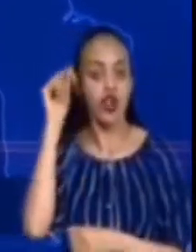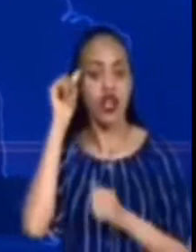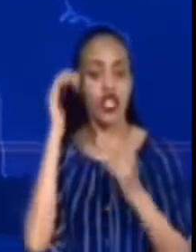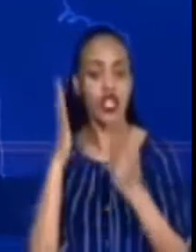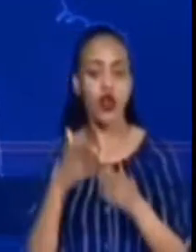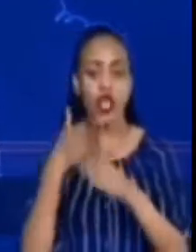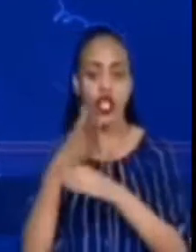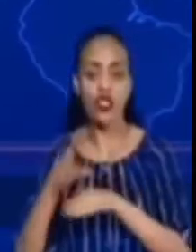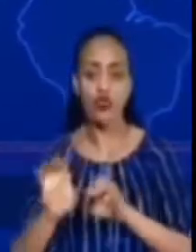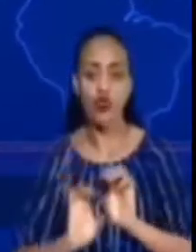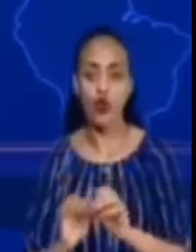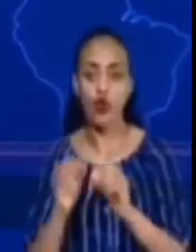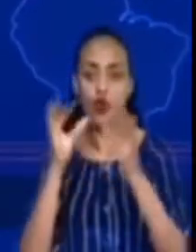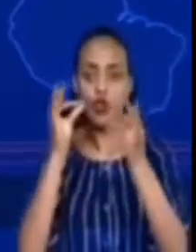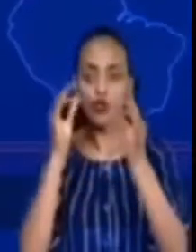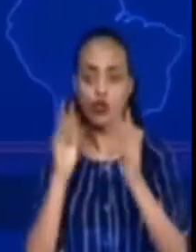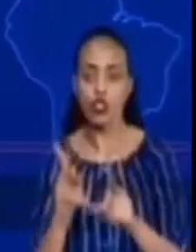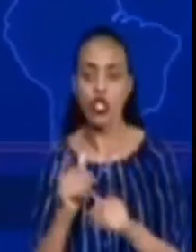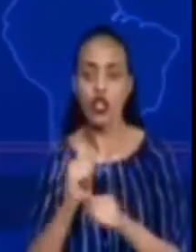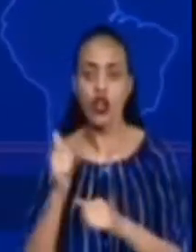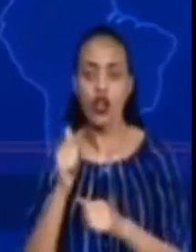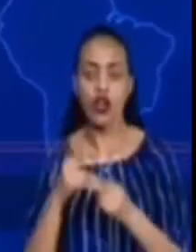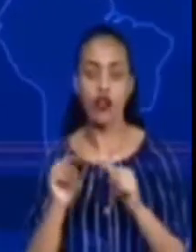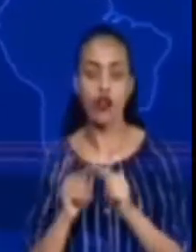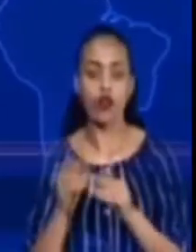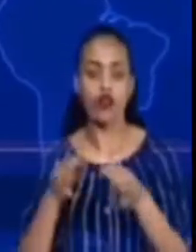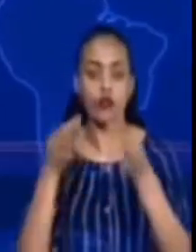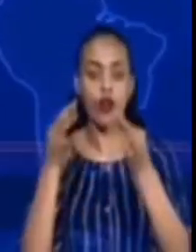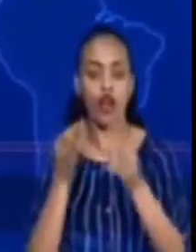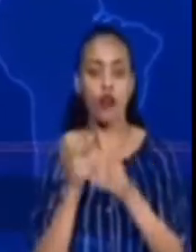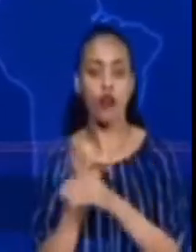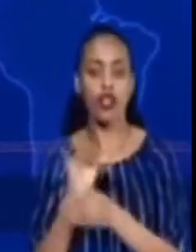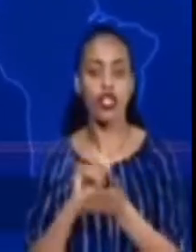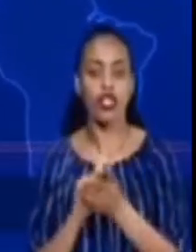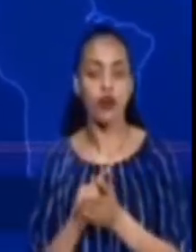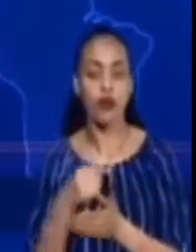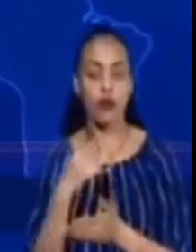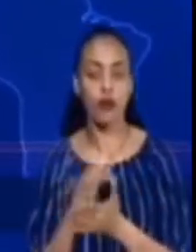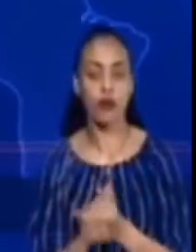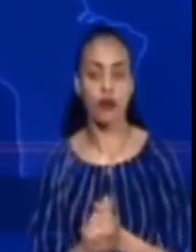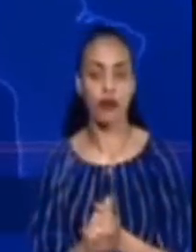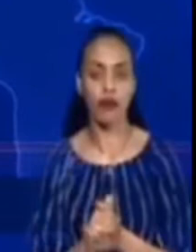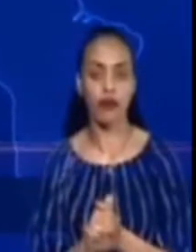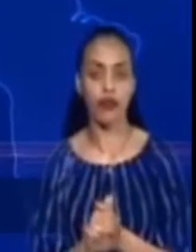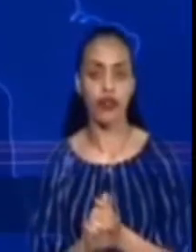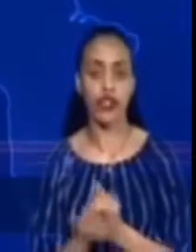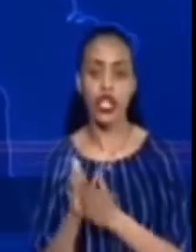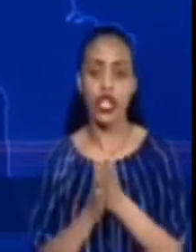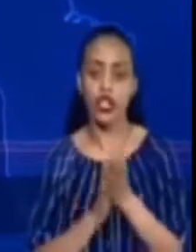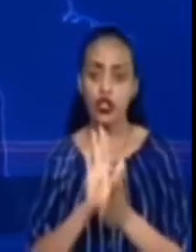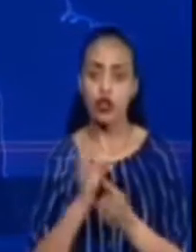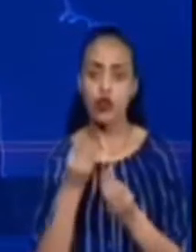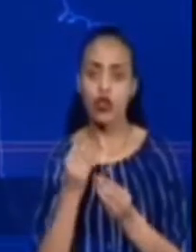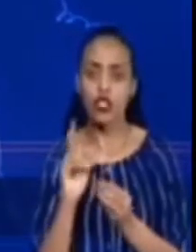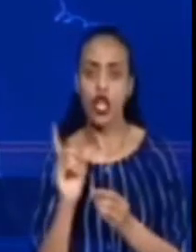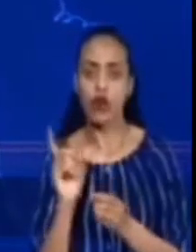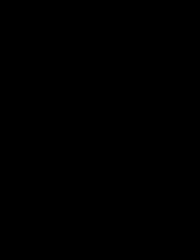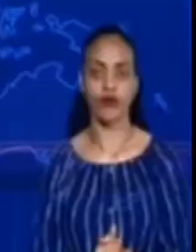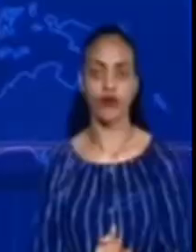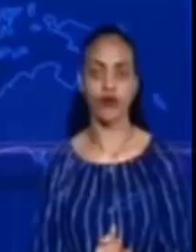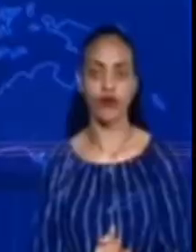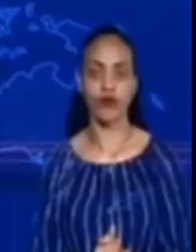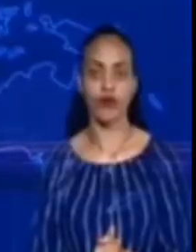የተንቀጠቅ ዛሬ የሚገርማችሁ አሳያችኋል ቪዲዮ ዘመድኩን የጀበሉን ስም ሶስቴ ከጠራ በኋላ